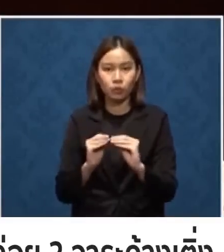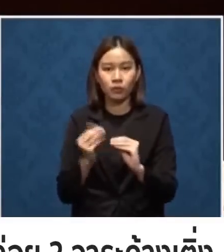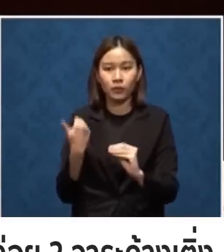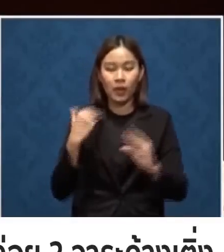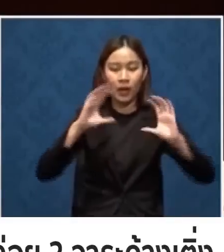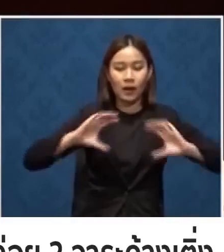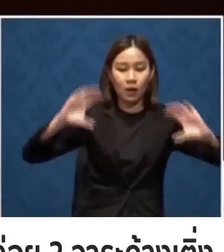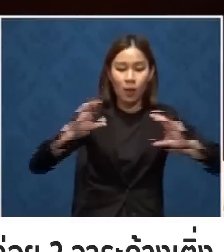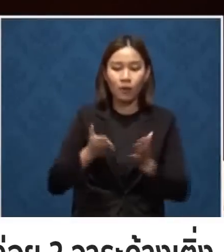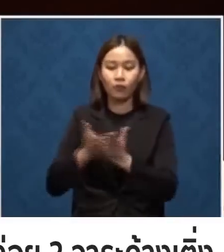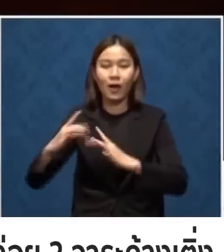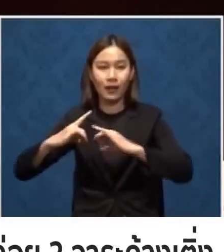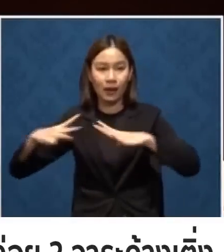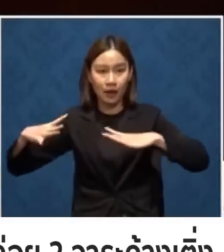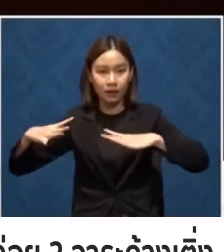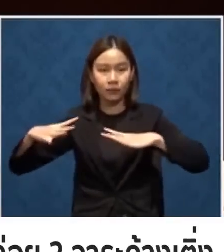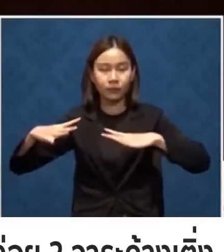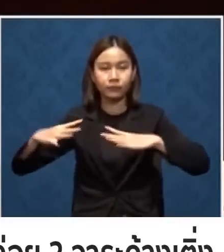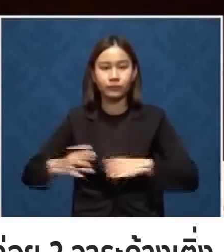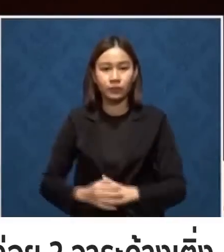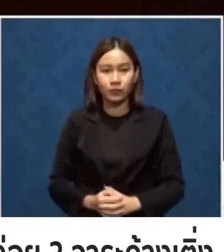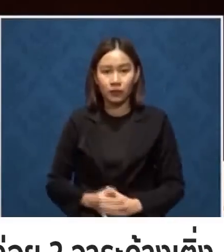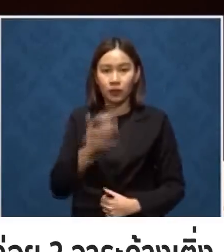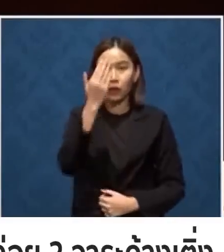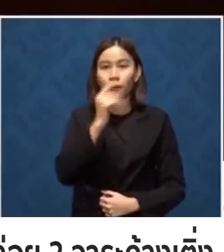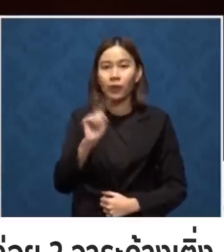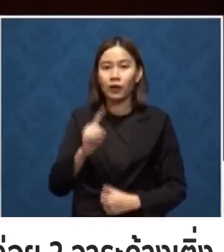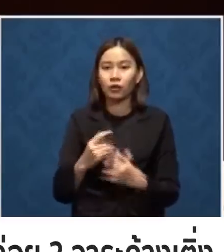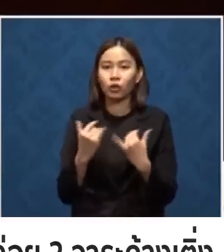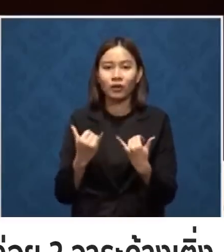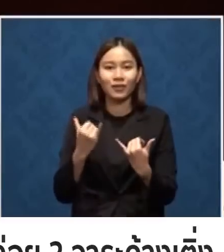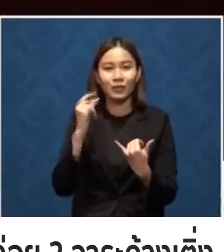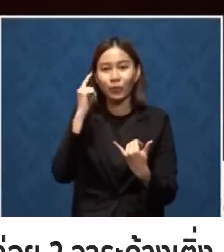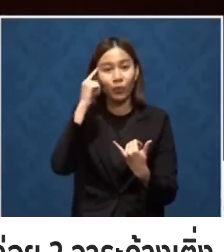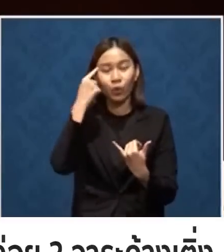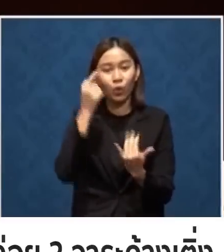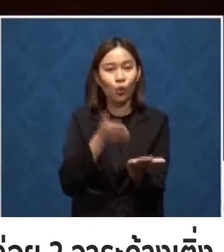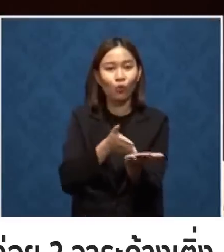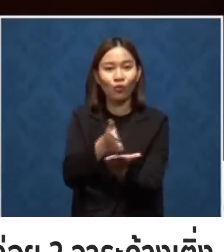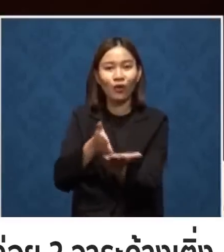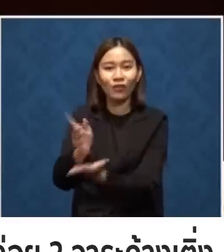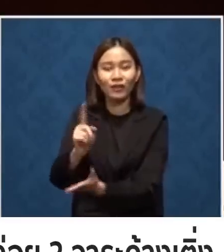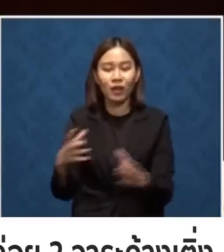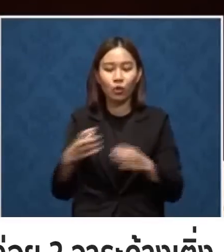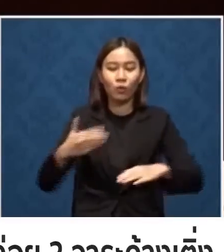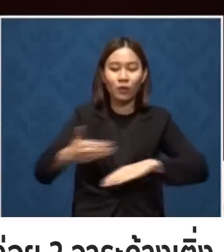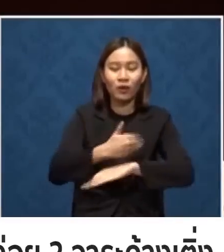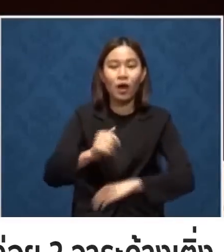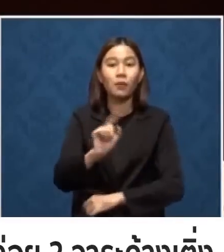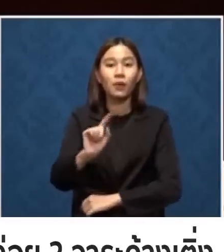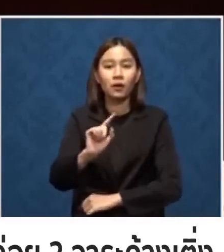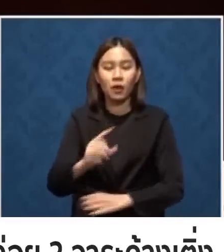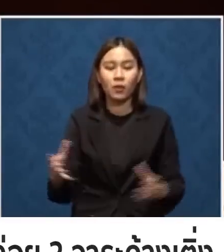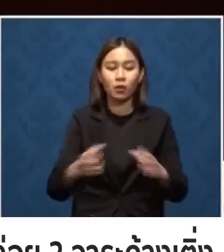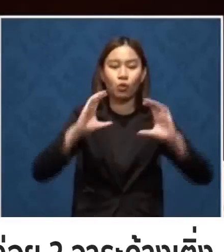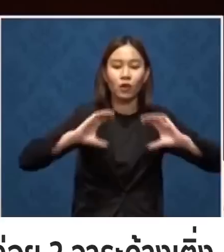าษณ์ว่าจะเลื่อนแต่ว่ามันอยู่ในระบบของสภาอยู่ในวาระการประชุมยังไม่มีการเอาออกนะฮะ